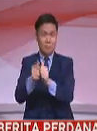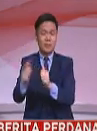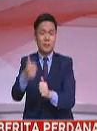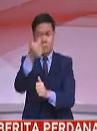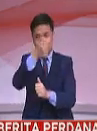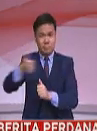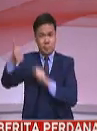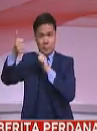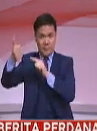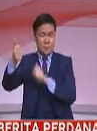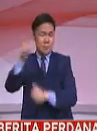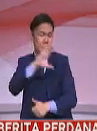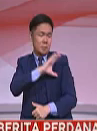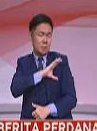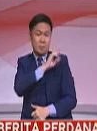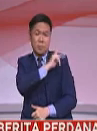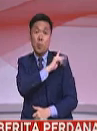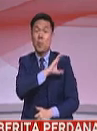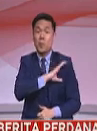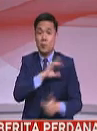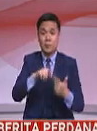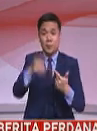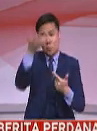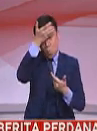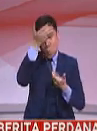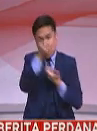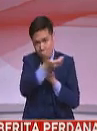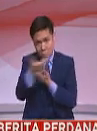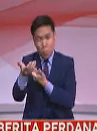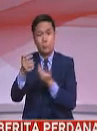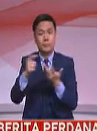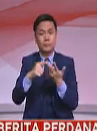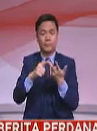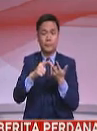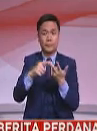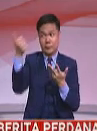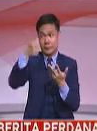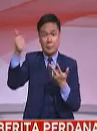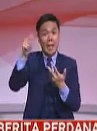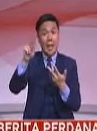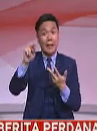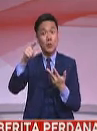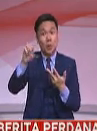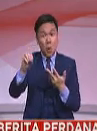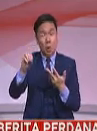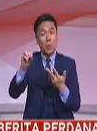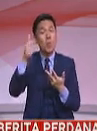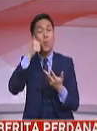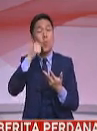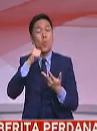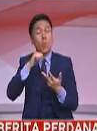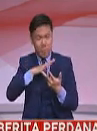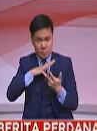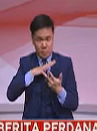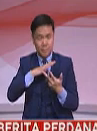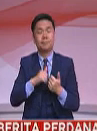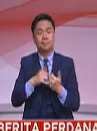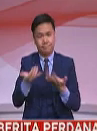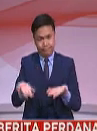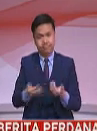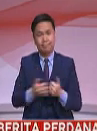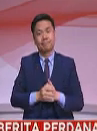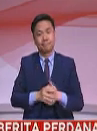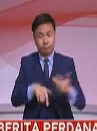marahan ketua polis daerah puasa Bombo daerah dan juga puisi enjoy dan ketua Nita bahagian